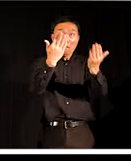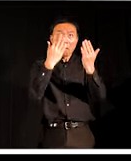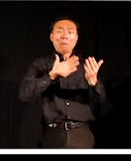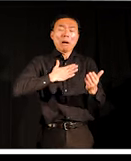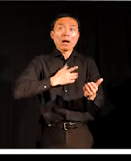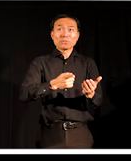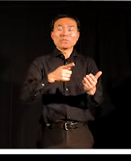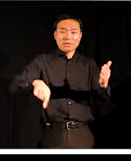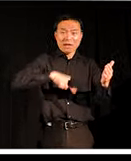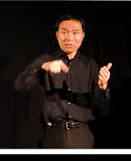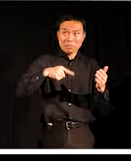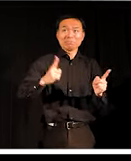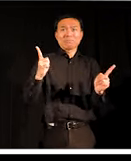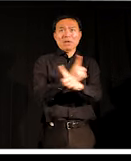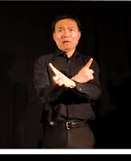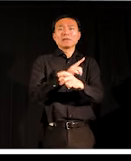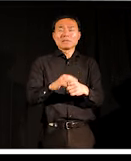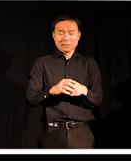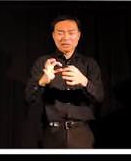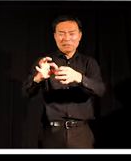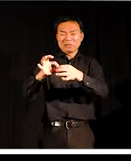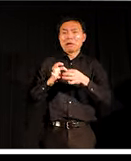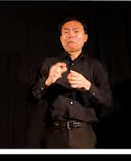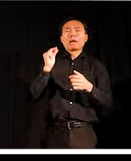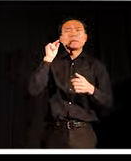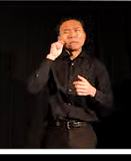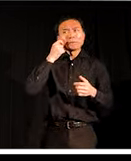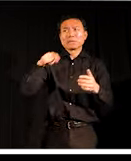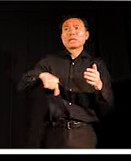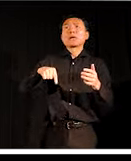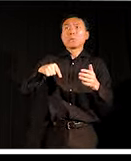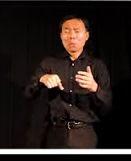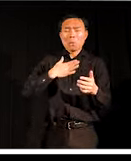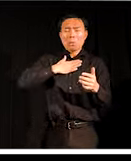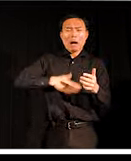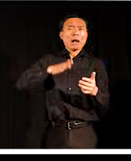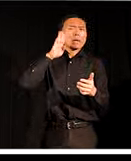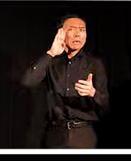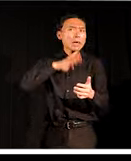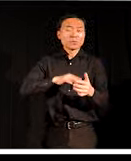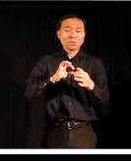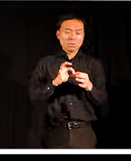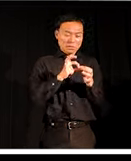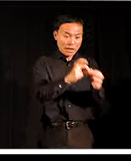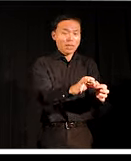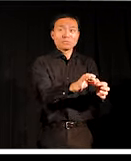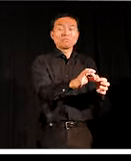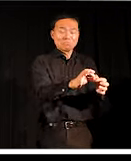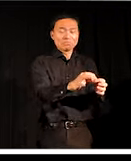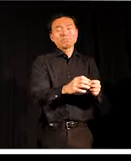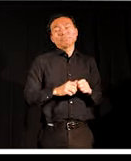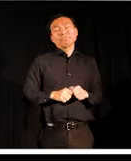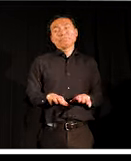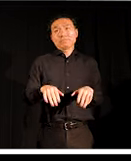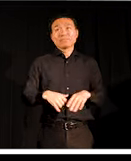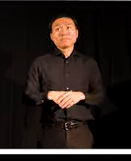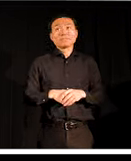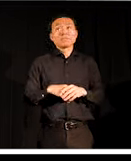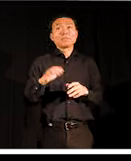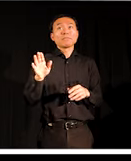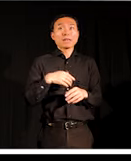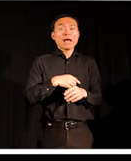増やして伝わりづらいことを分かりやすく表現するということでしたまた姫学とたちのですね